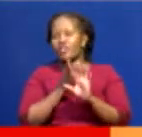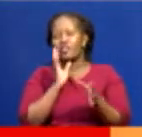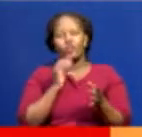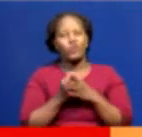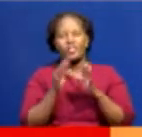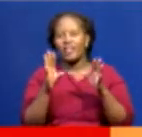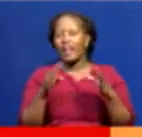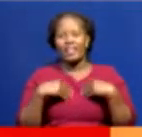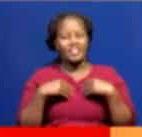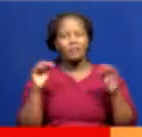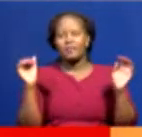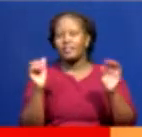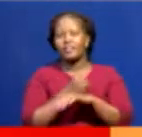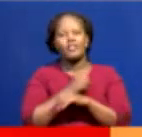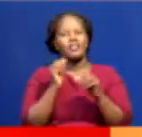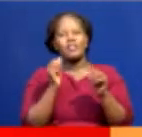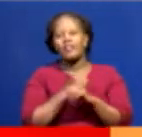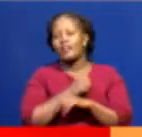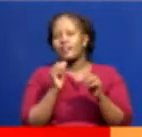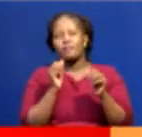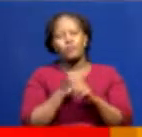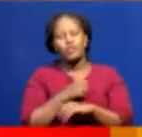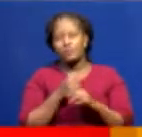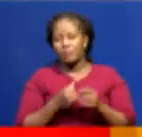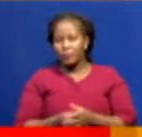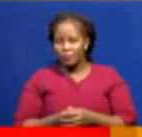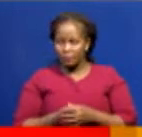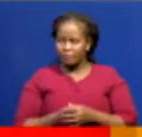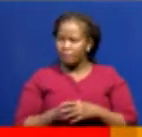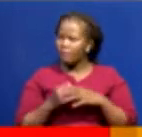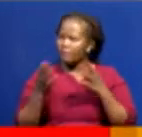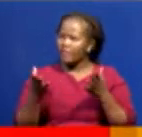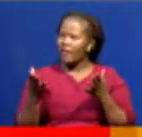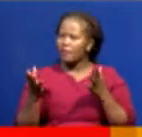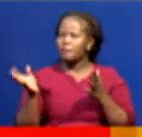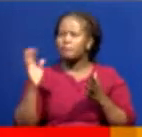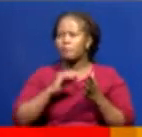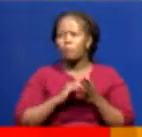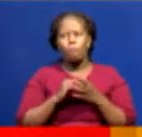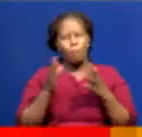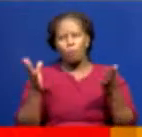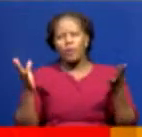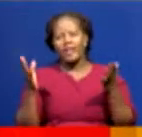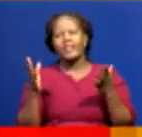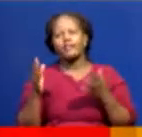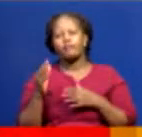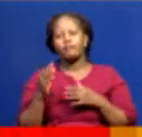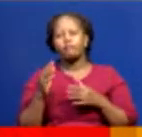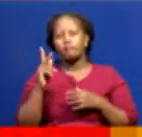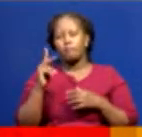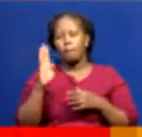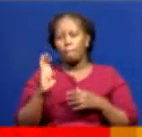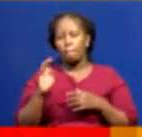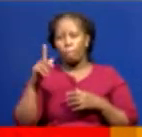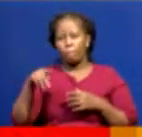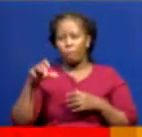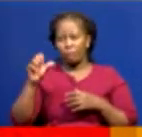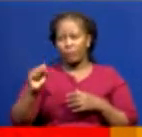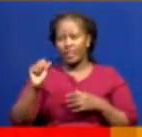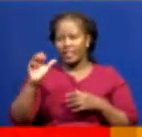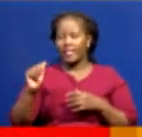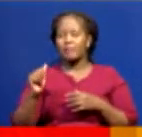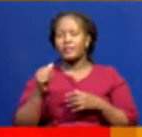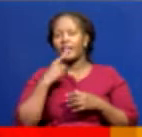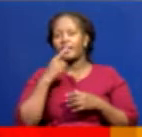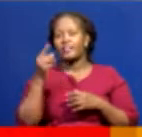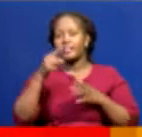hatuwezi kubali. Mm-hmm. We will not agree. Hatutakubali. Mm-hmm. Naam. Turejelee ile tathmini ya muungano wa sekta ya kibinafsi humu nchini KEPSA ambao walitathmini